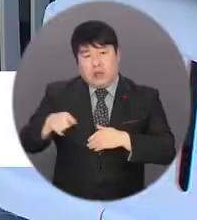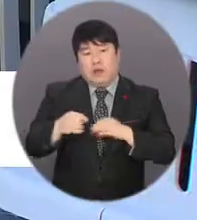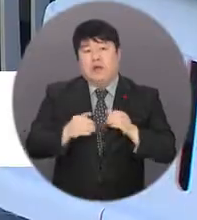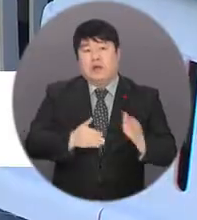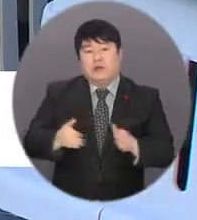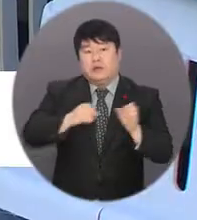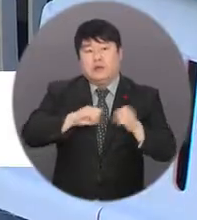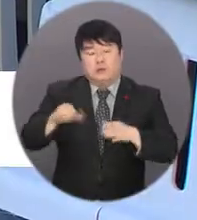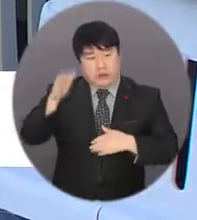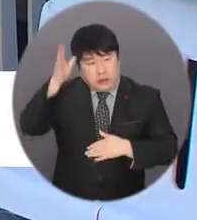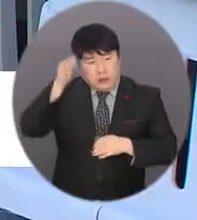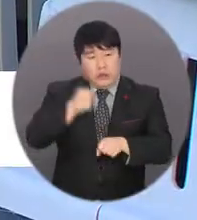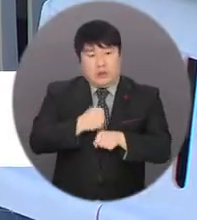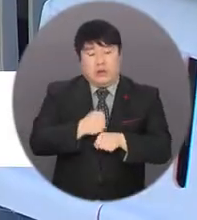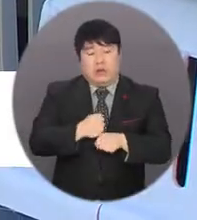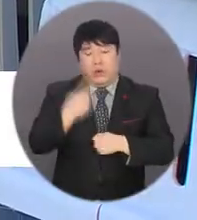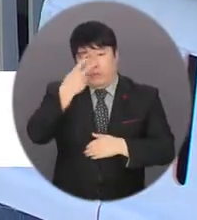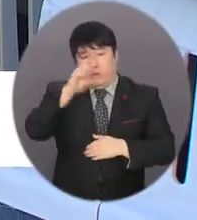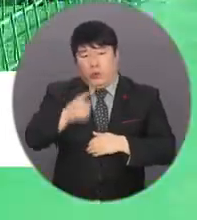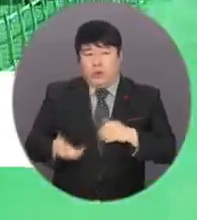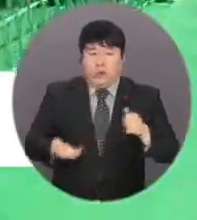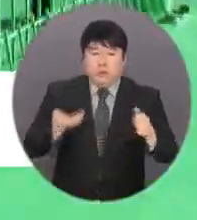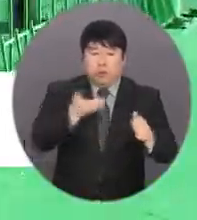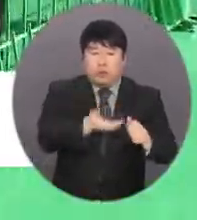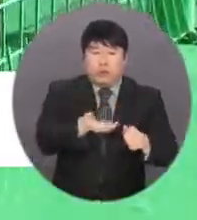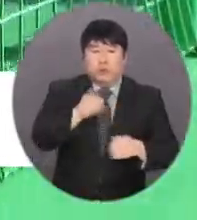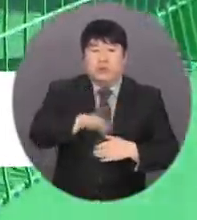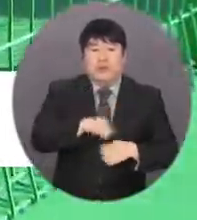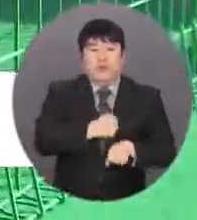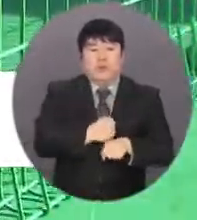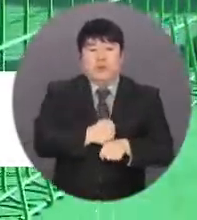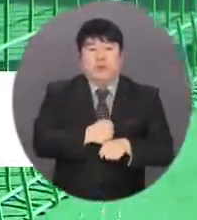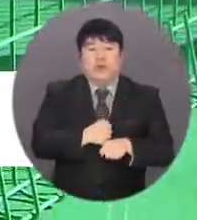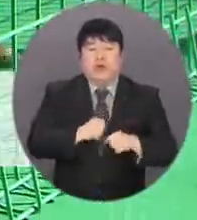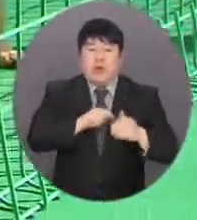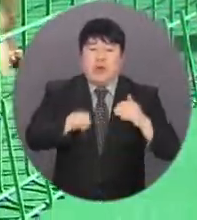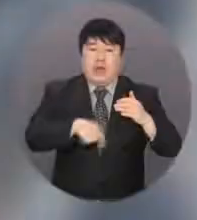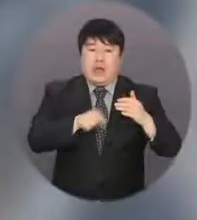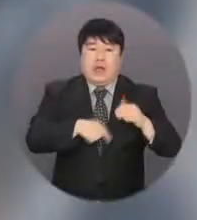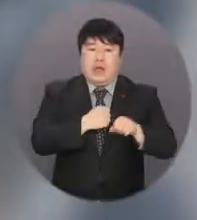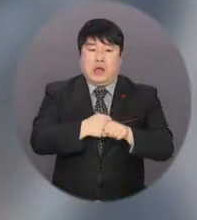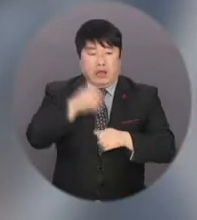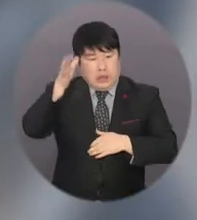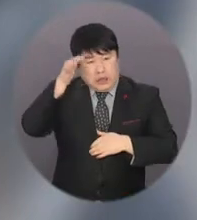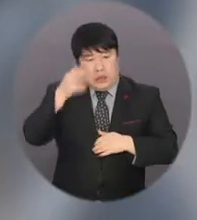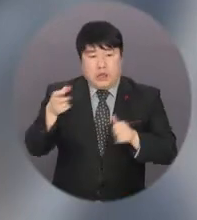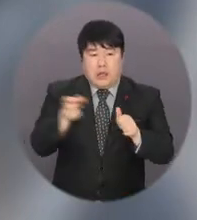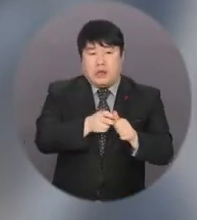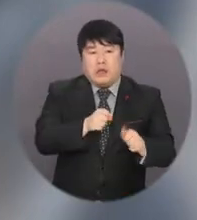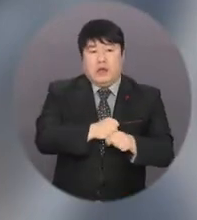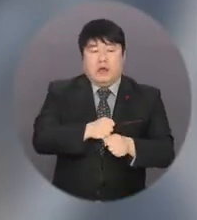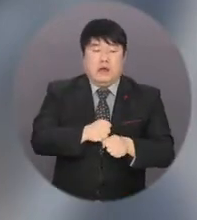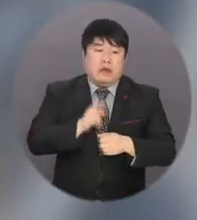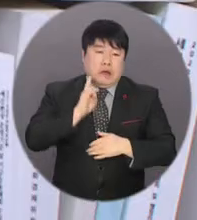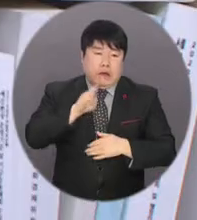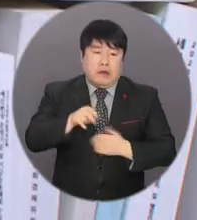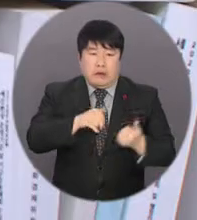유기견이 지자체 보호소로 임계됐는데 우리한 유기견들에게 공격을 당해 처참한 사체로 변한